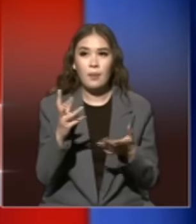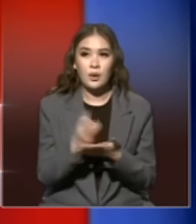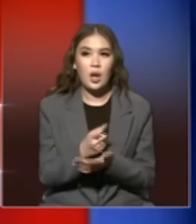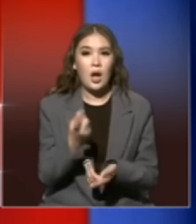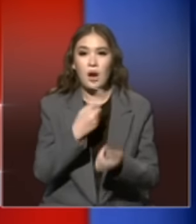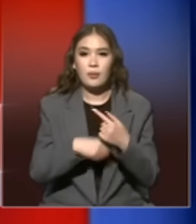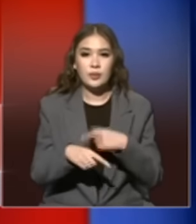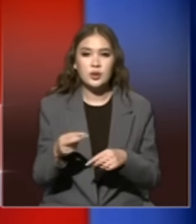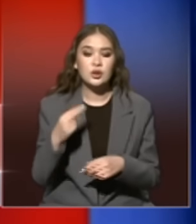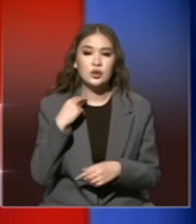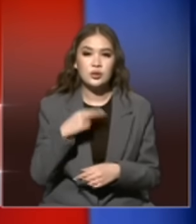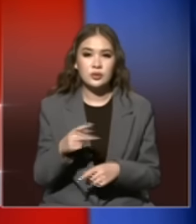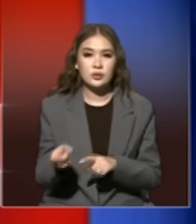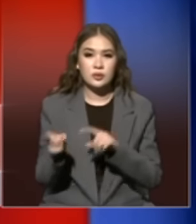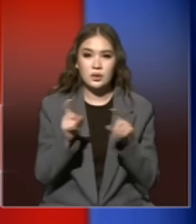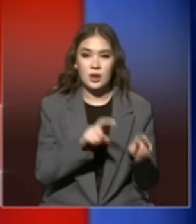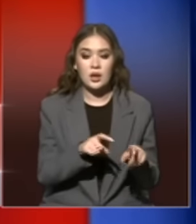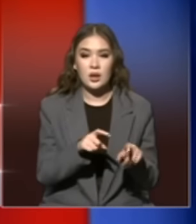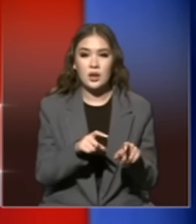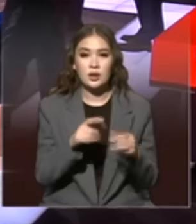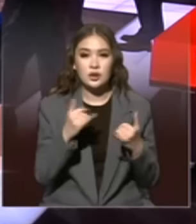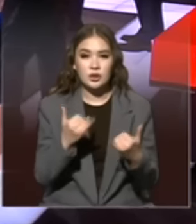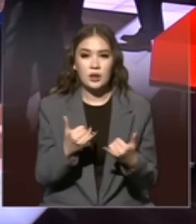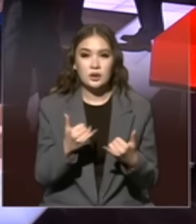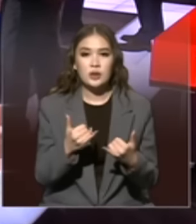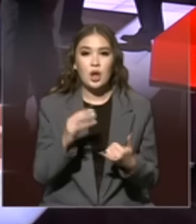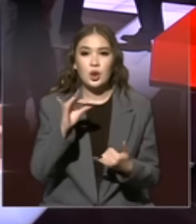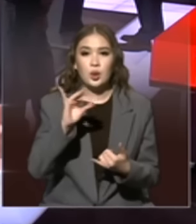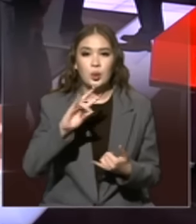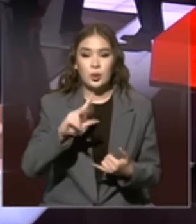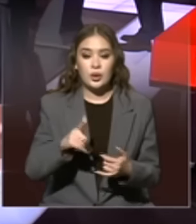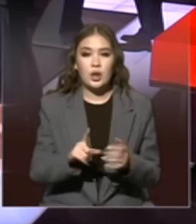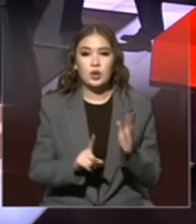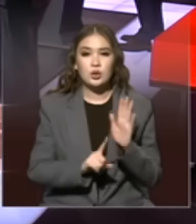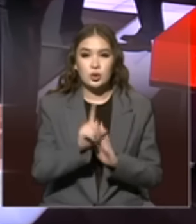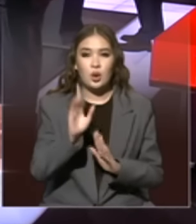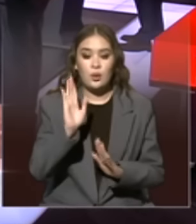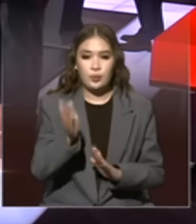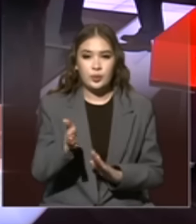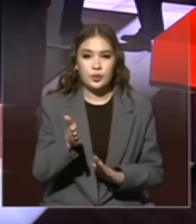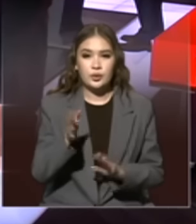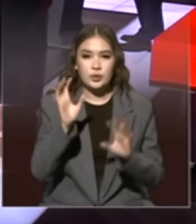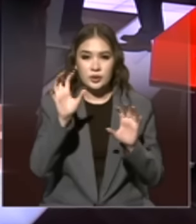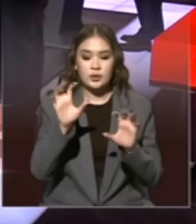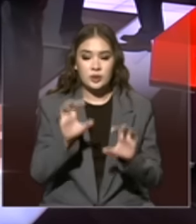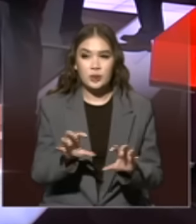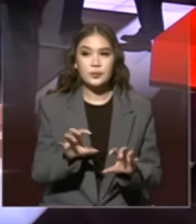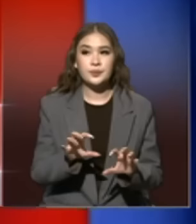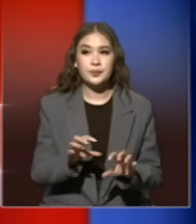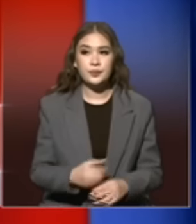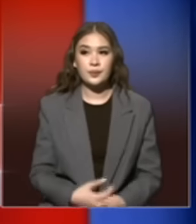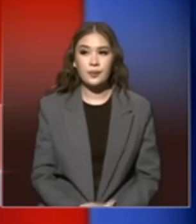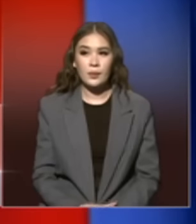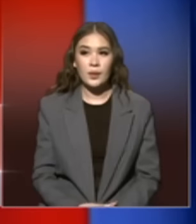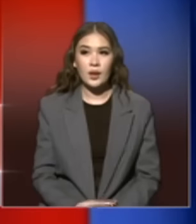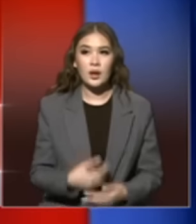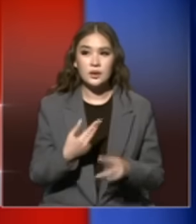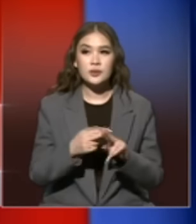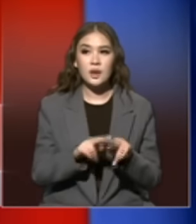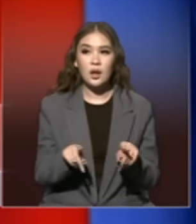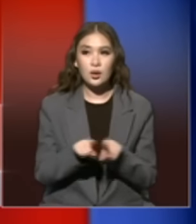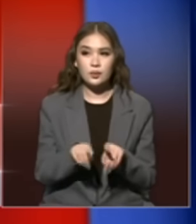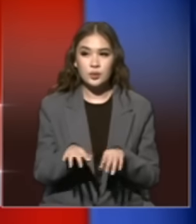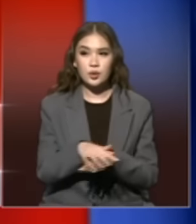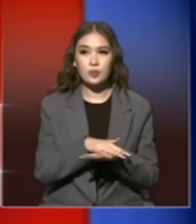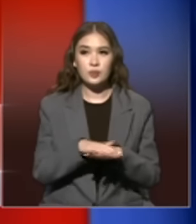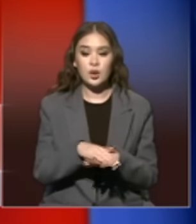қайтадан қылмыстыққа кеп қосты міне. Енді июньде міне күшіне енеді осы заң, сіз айтып отырған. Енді жаңағы қоғамда